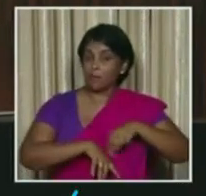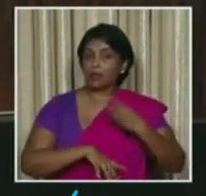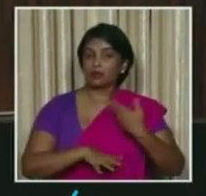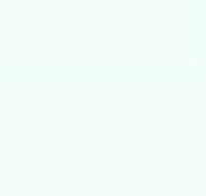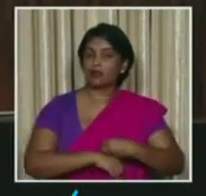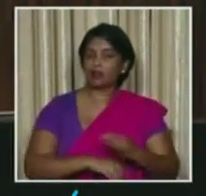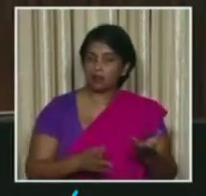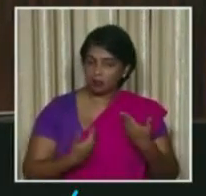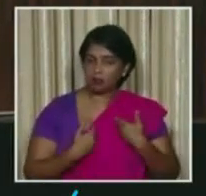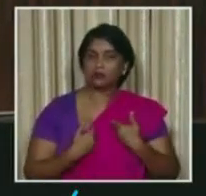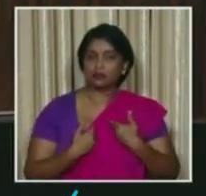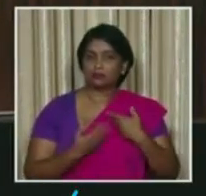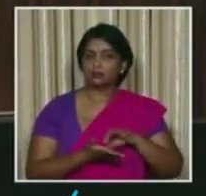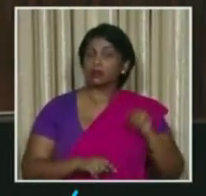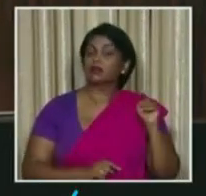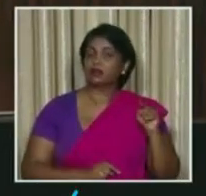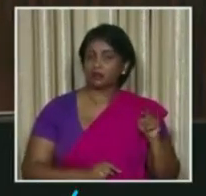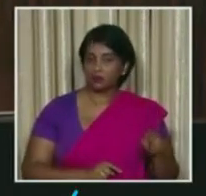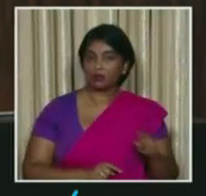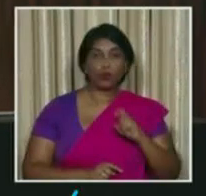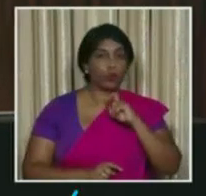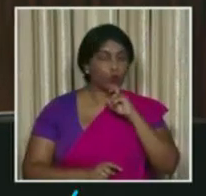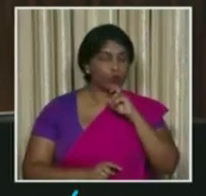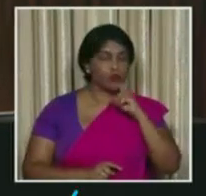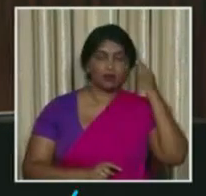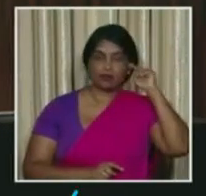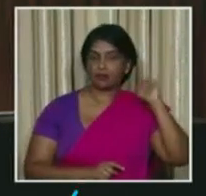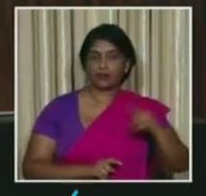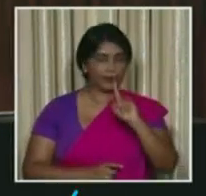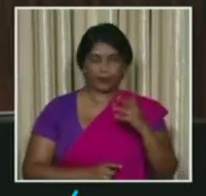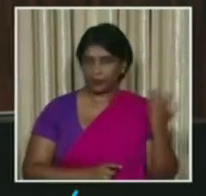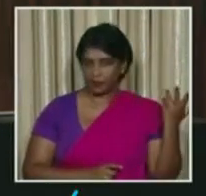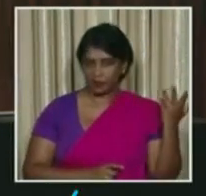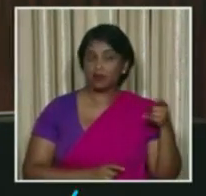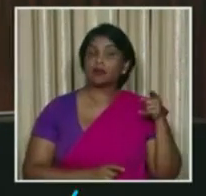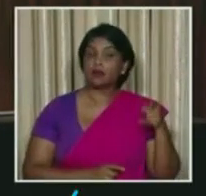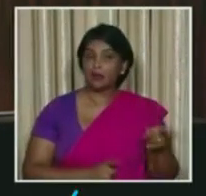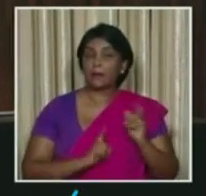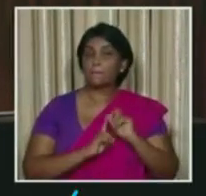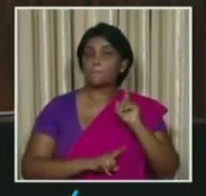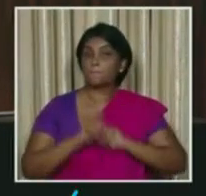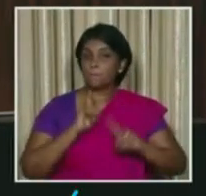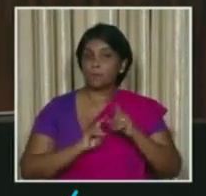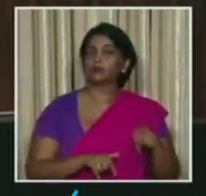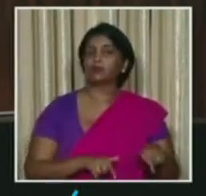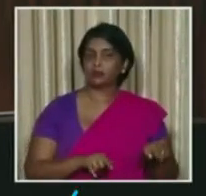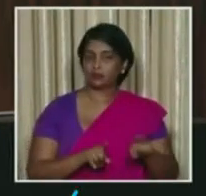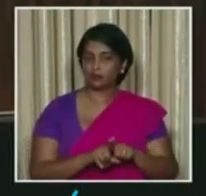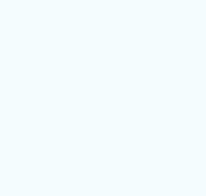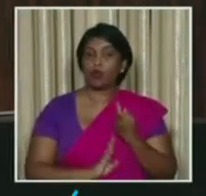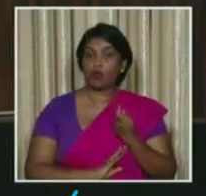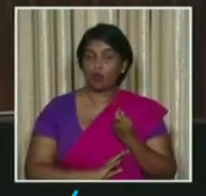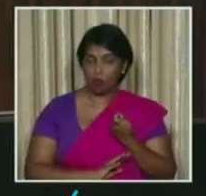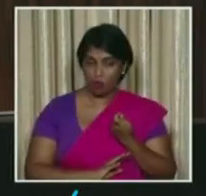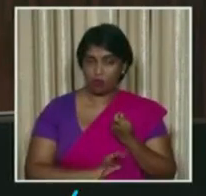kalle nasti kalla. Tamai meti Hindu agati. Usahi nadu kena kohewa tapi sadahan kalla ne. Mekianne parlimenti utteri tarabhave. Rate